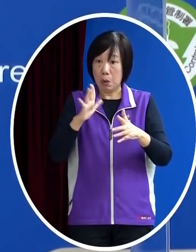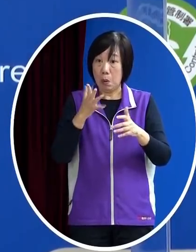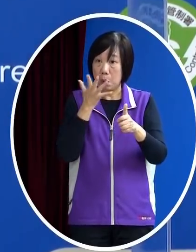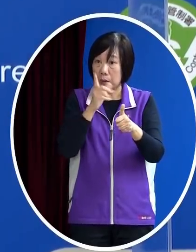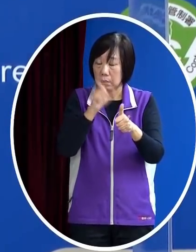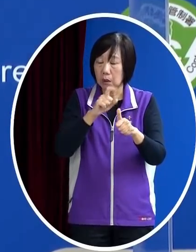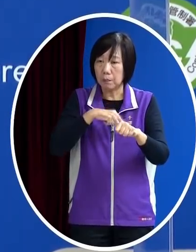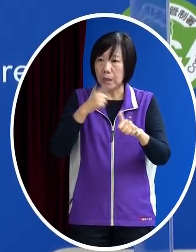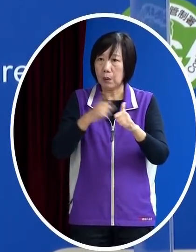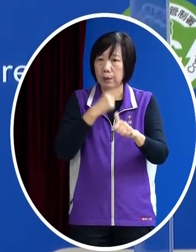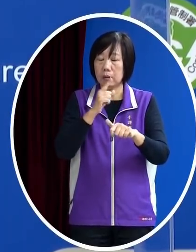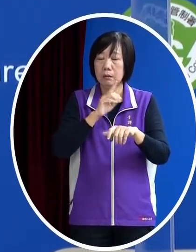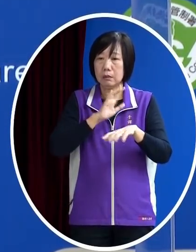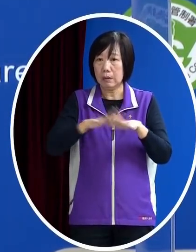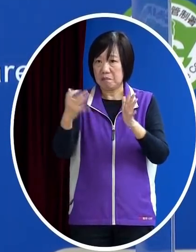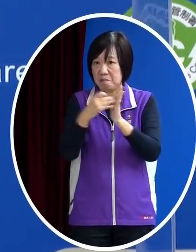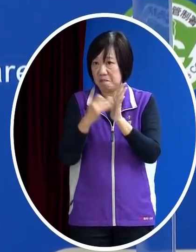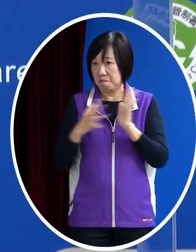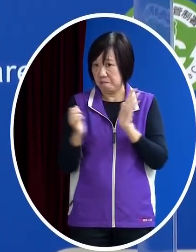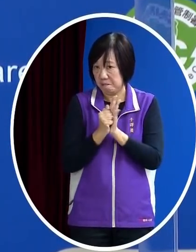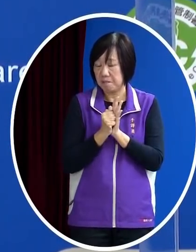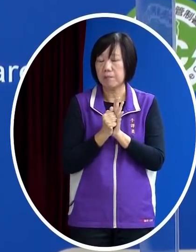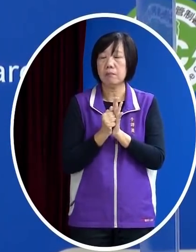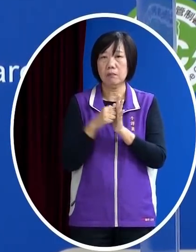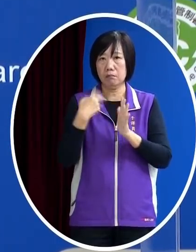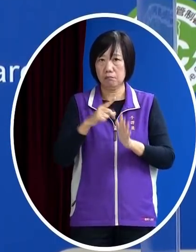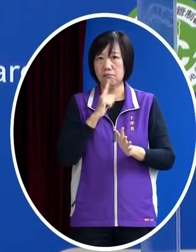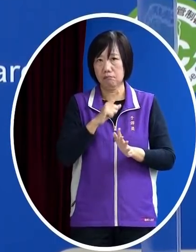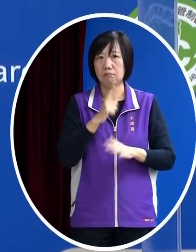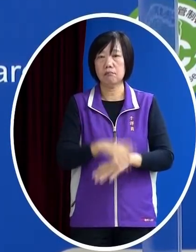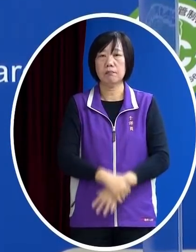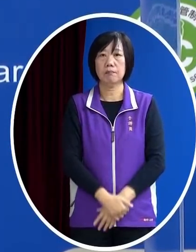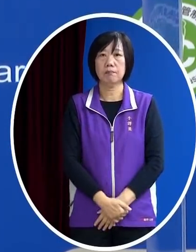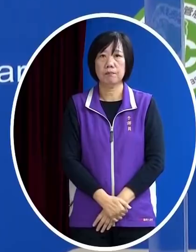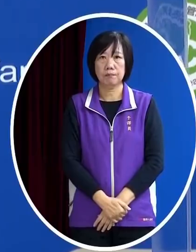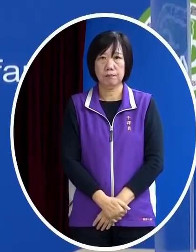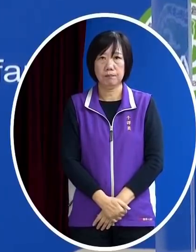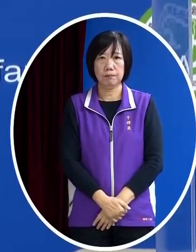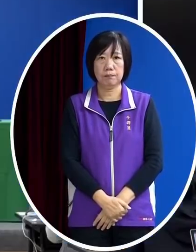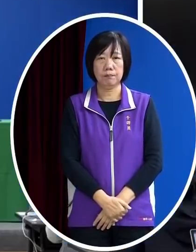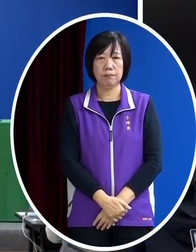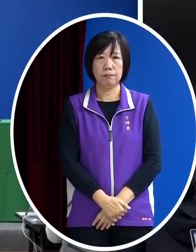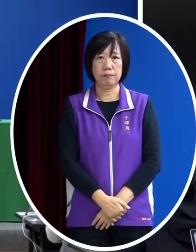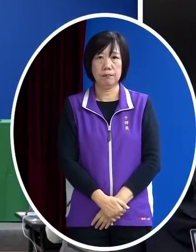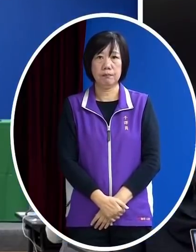免得继续在那个哈、哦，好，这边开始来，请。